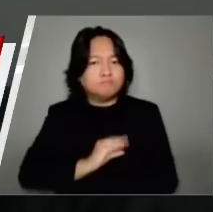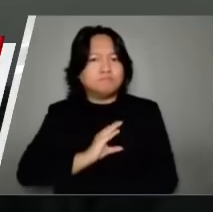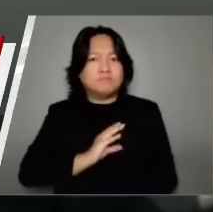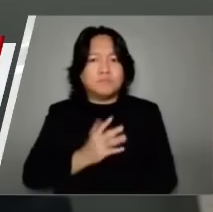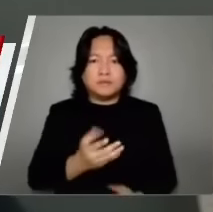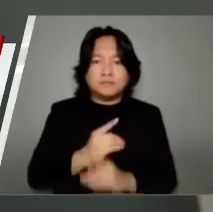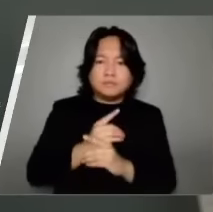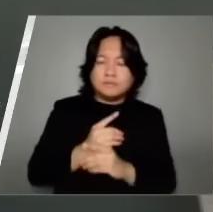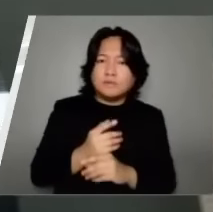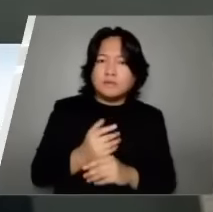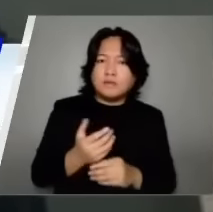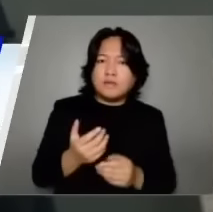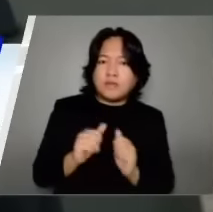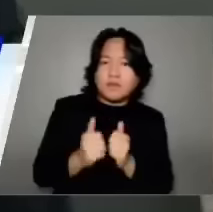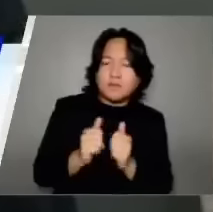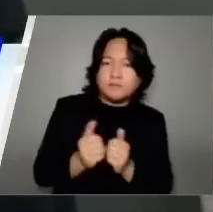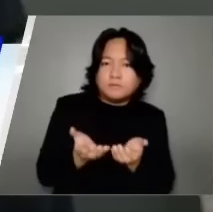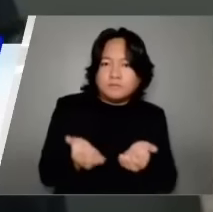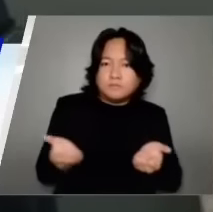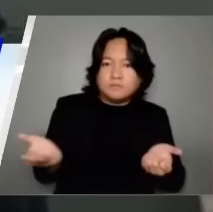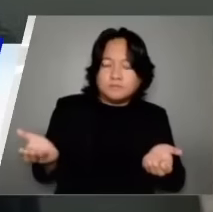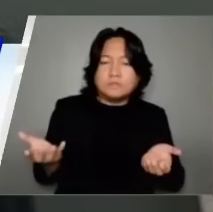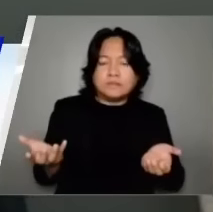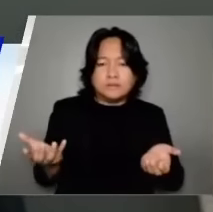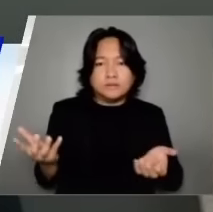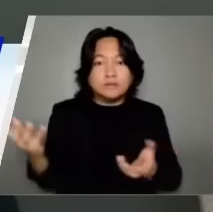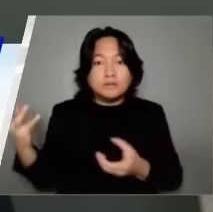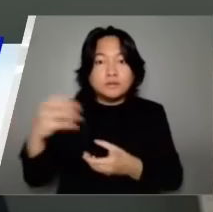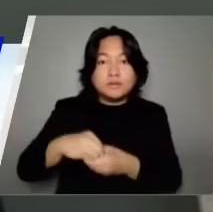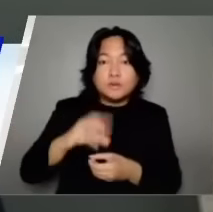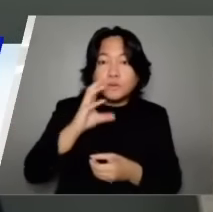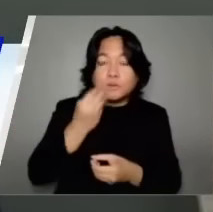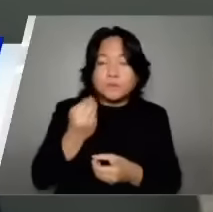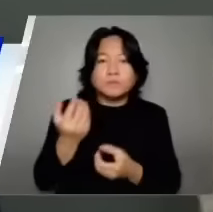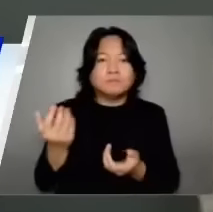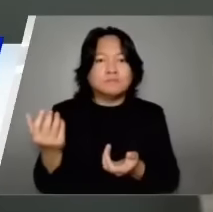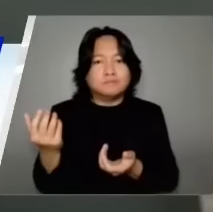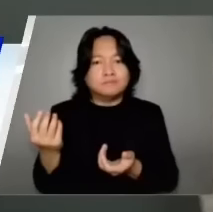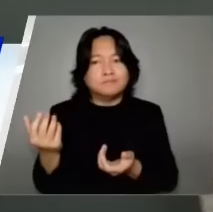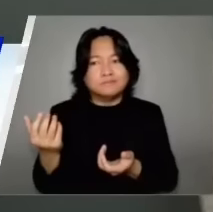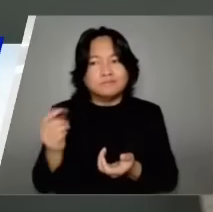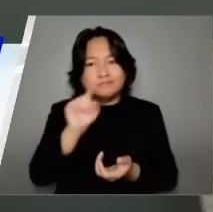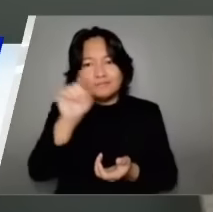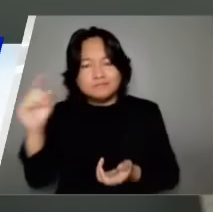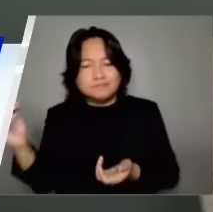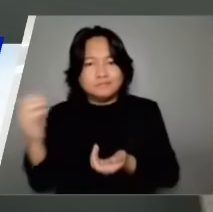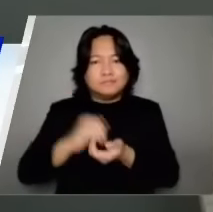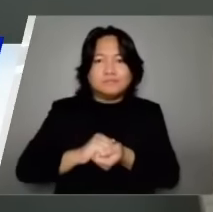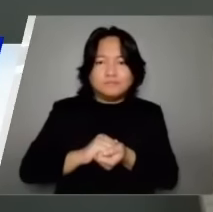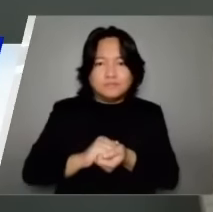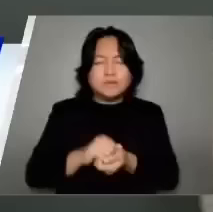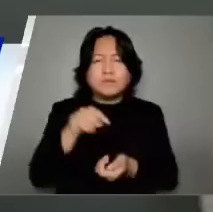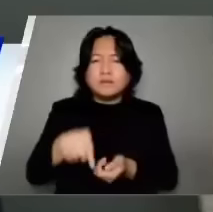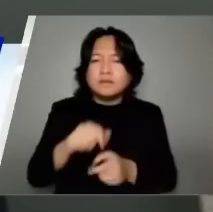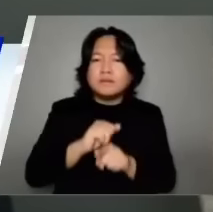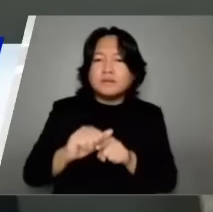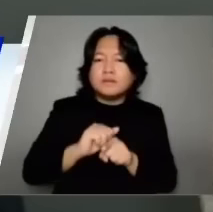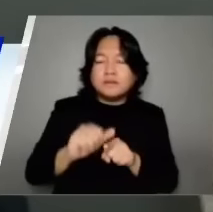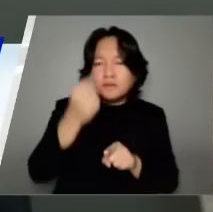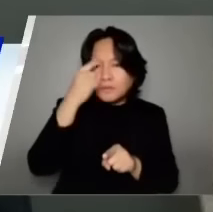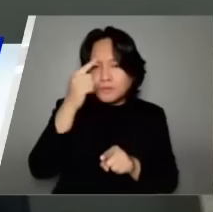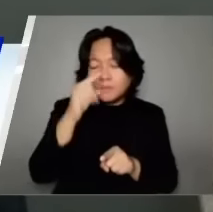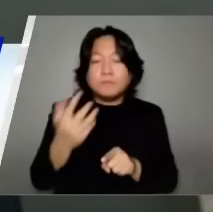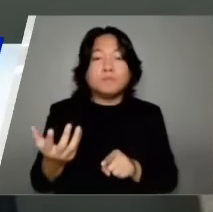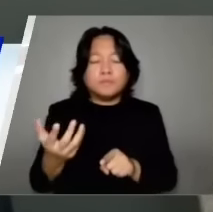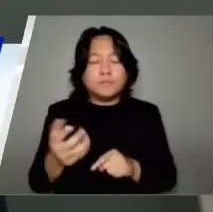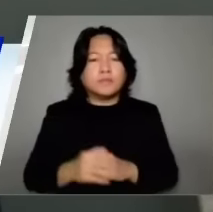nandito. Together with the other participants, with this exercises, yung close maneuvers natin, definitely